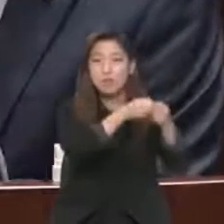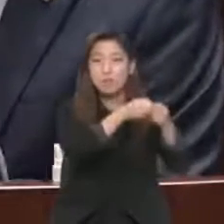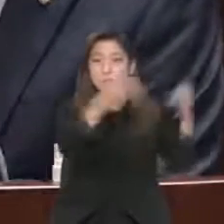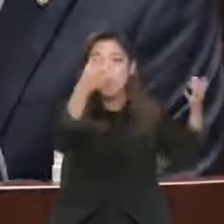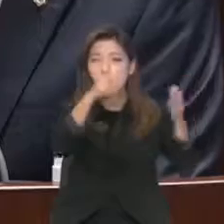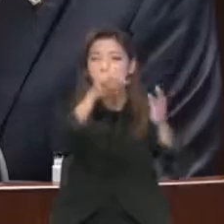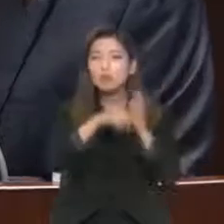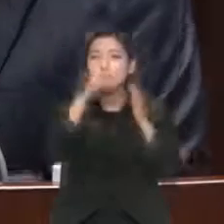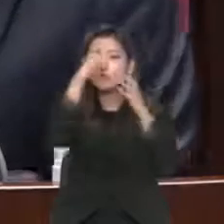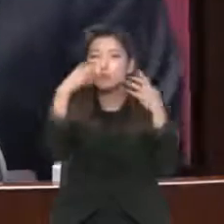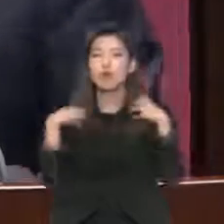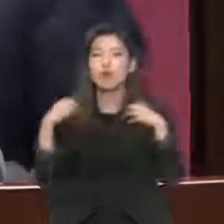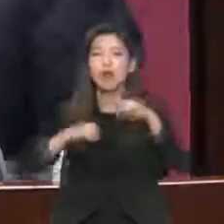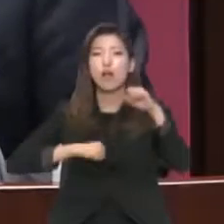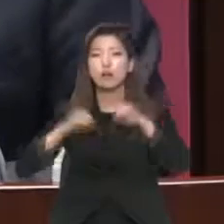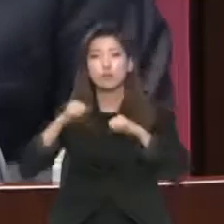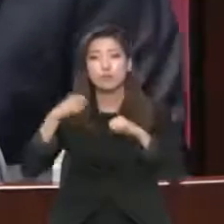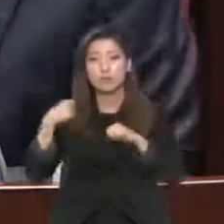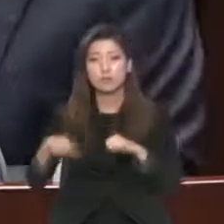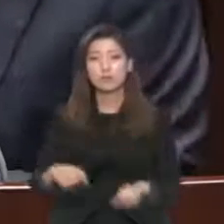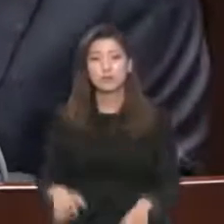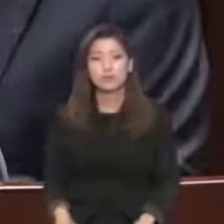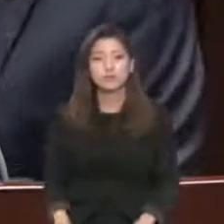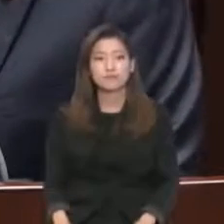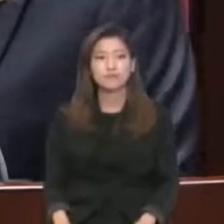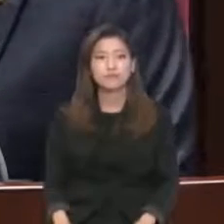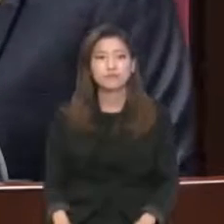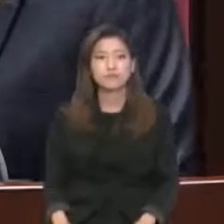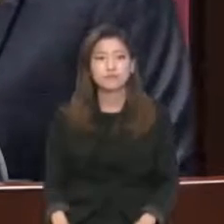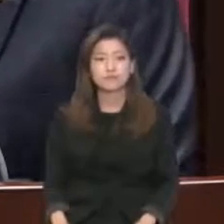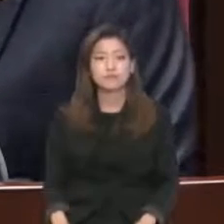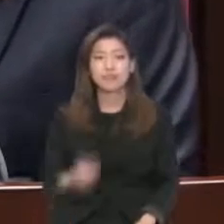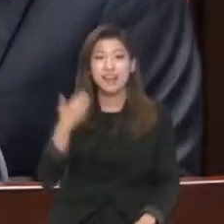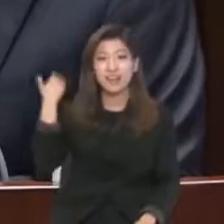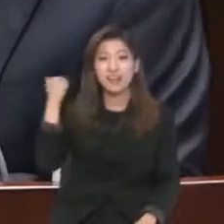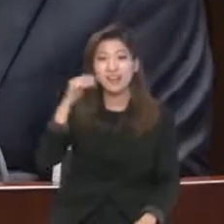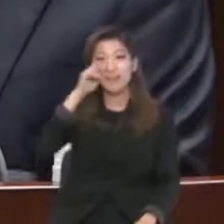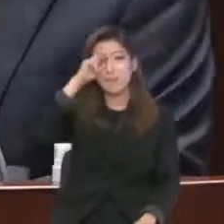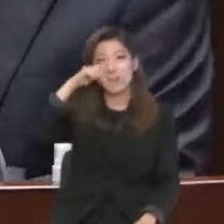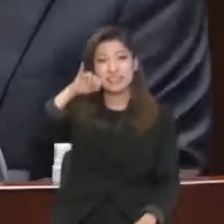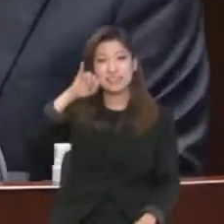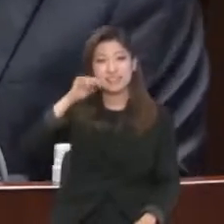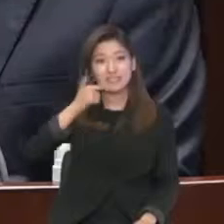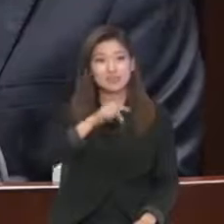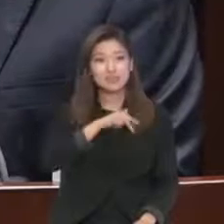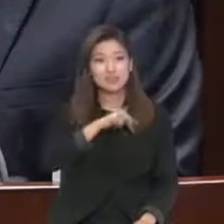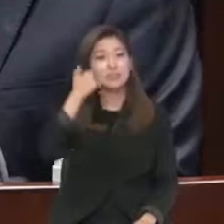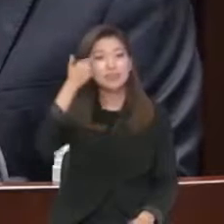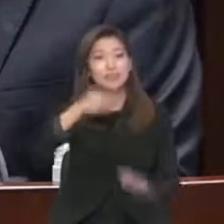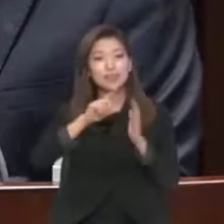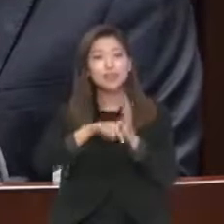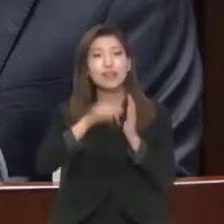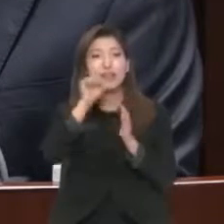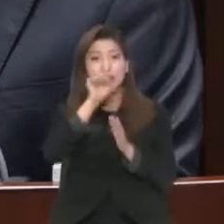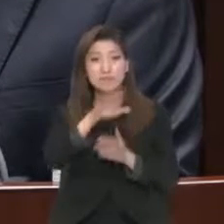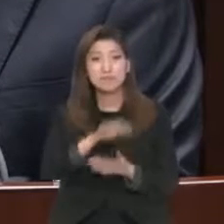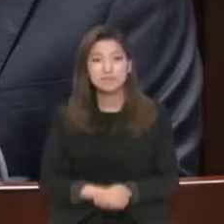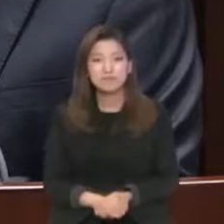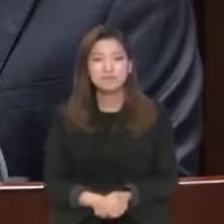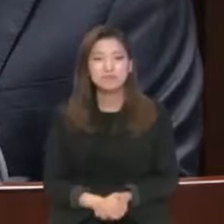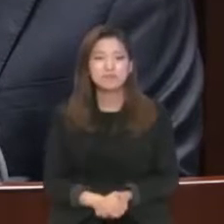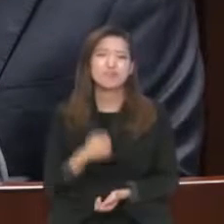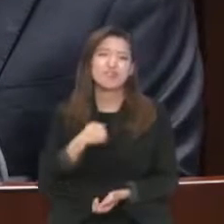했습니까? 제가 이 앞에 박진 의원님 그 질의 과정에서도 대답했습니다만 뭐 정확하게는 제가 통일부